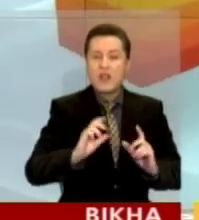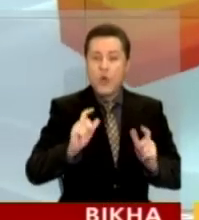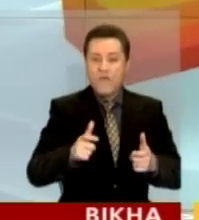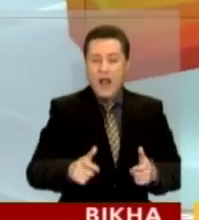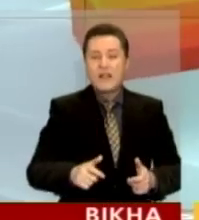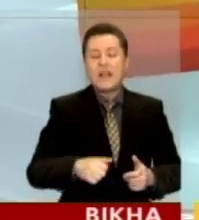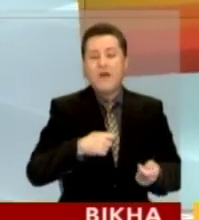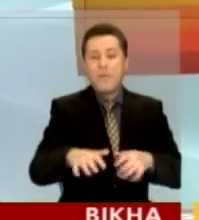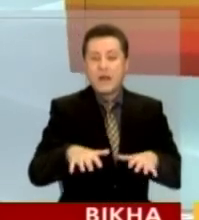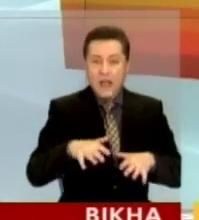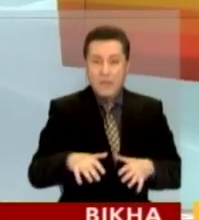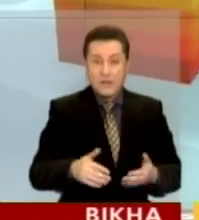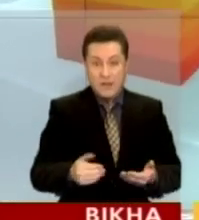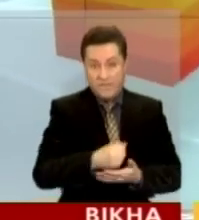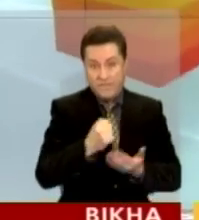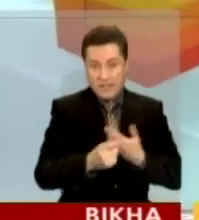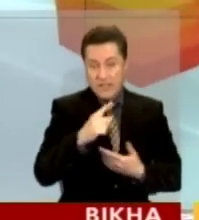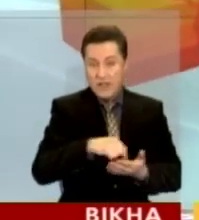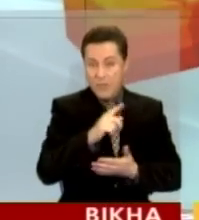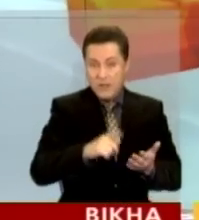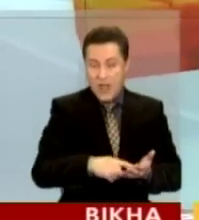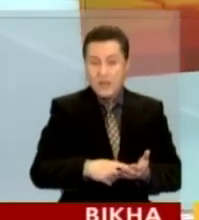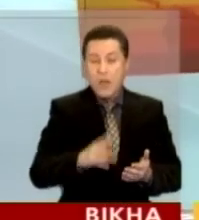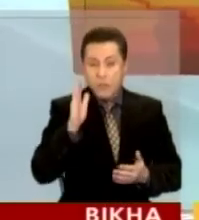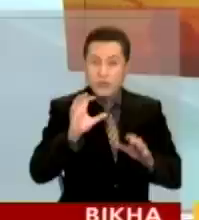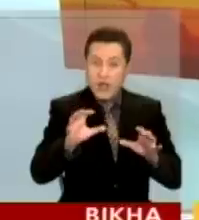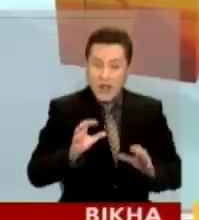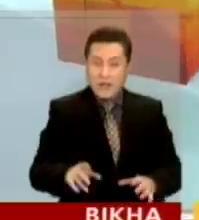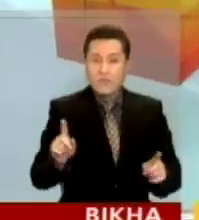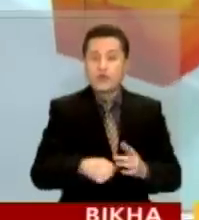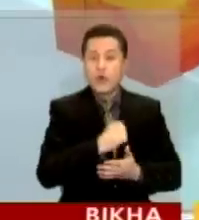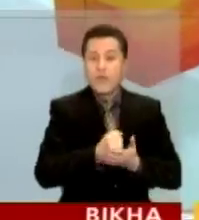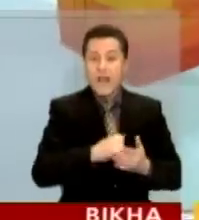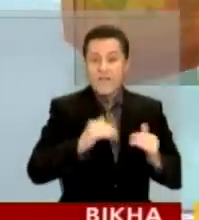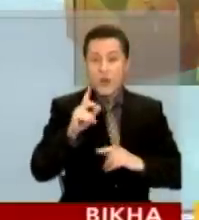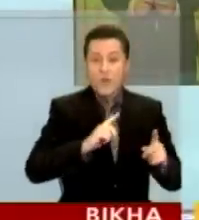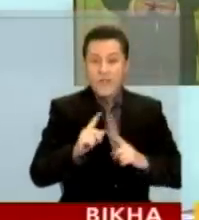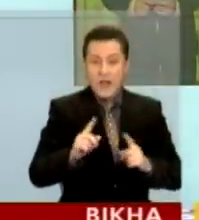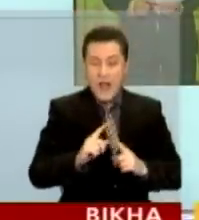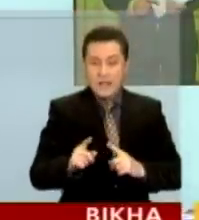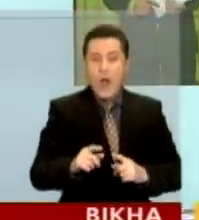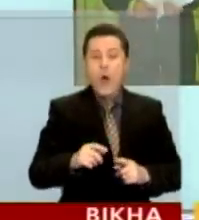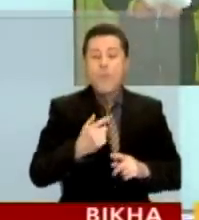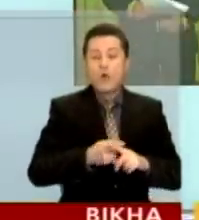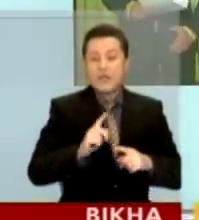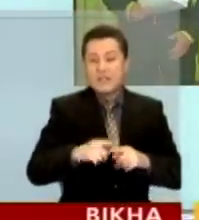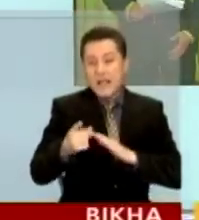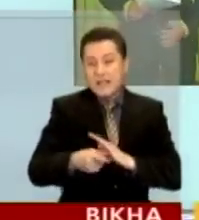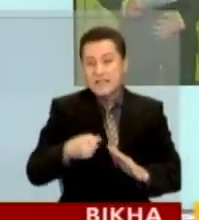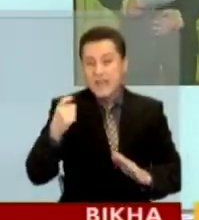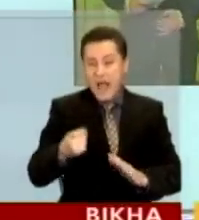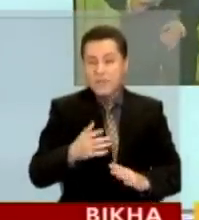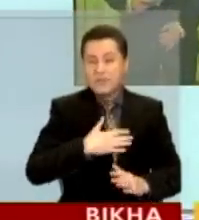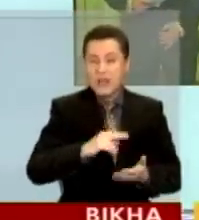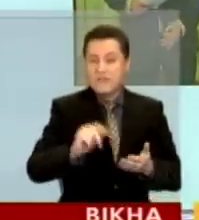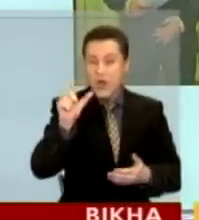постало питання чи буде легітимним усе що понаухвалювала Верховна Рада сьогодні і ці дні Я хочу аби про це ми зараз дізналися від Ірини заєць Вона